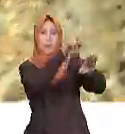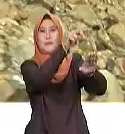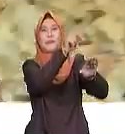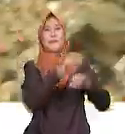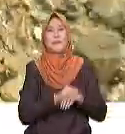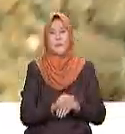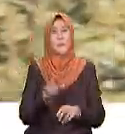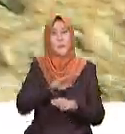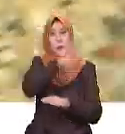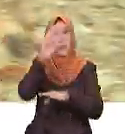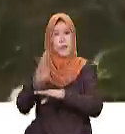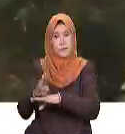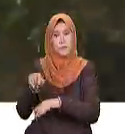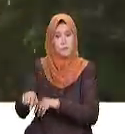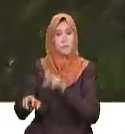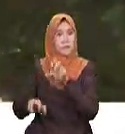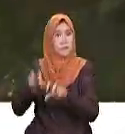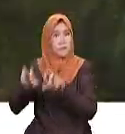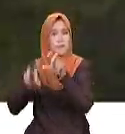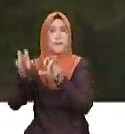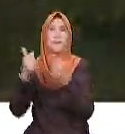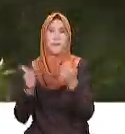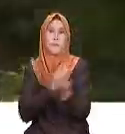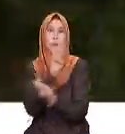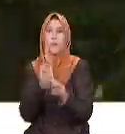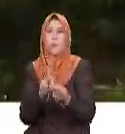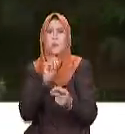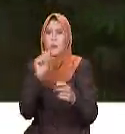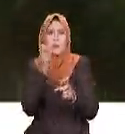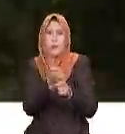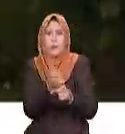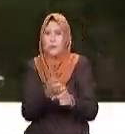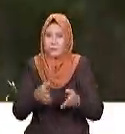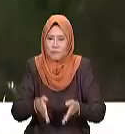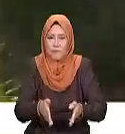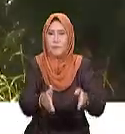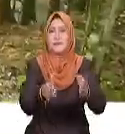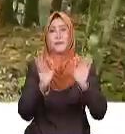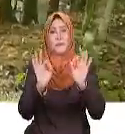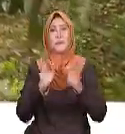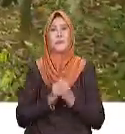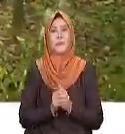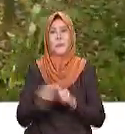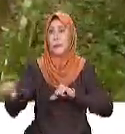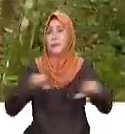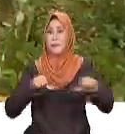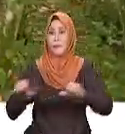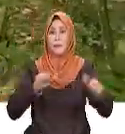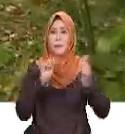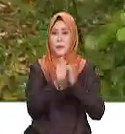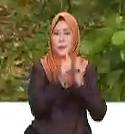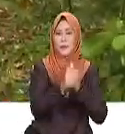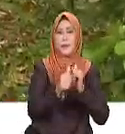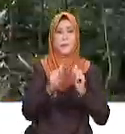ini sangat sesuai untuk seisi keluarga kerana laluannya tidak terlalu sukar. Aktiviti sukan lasak lain termasuk